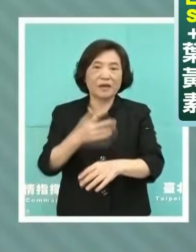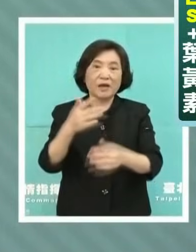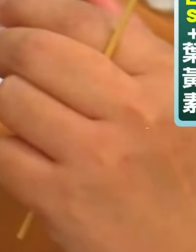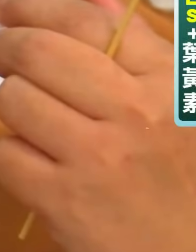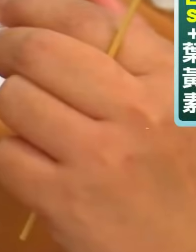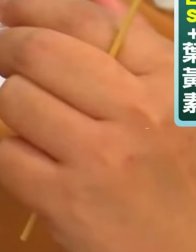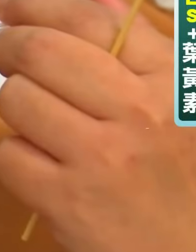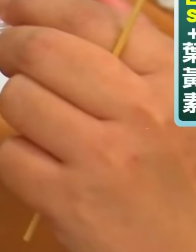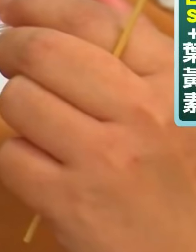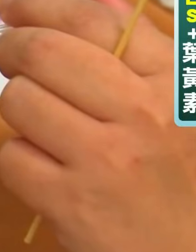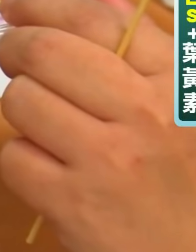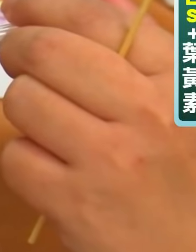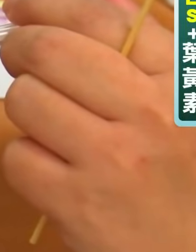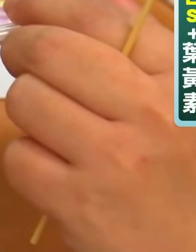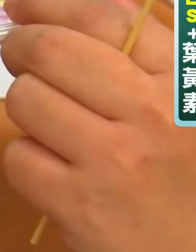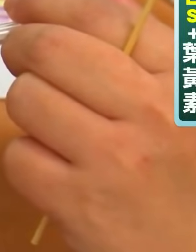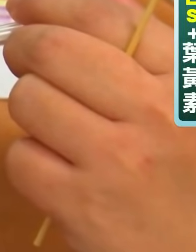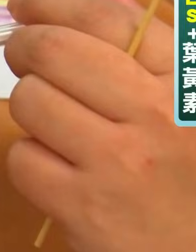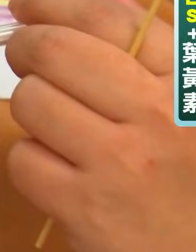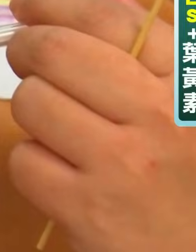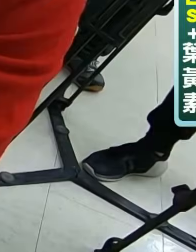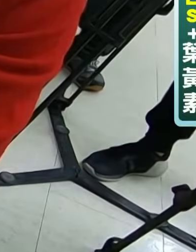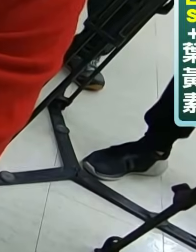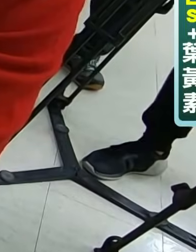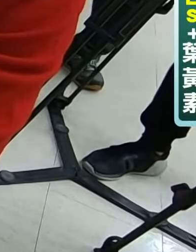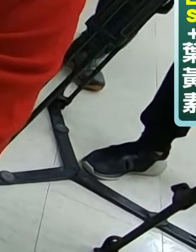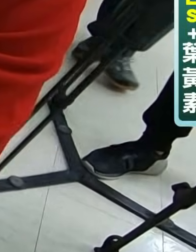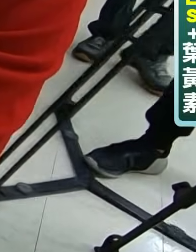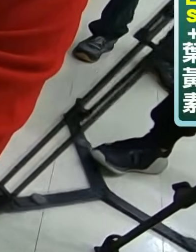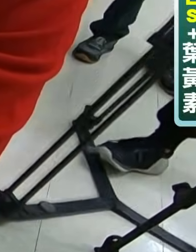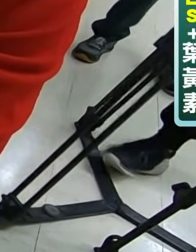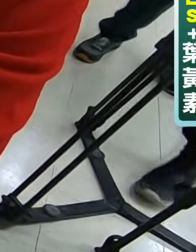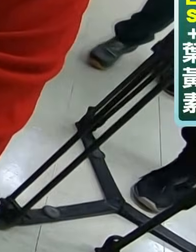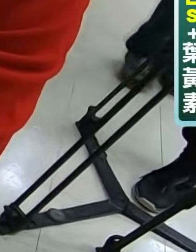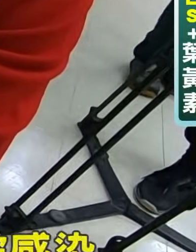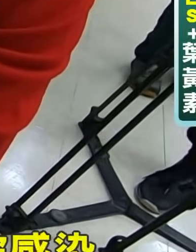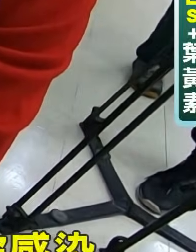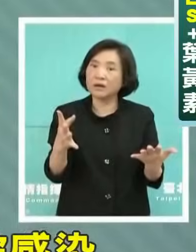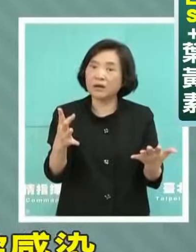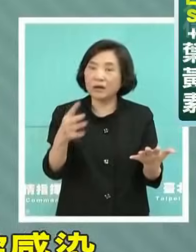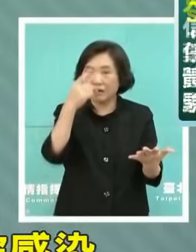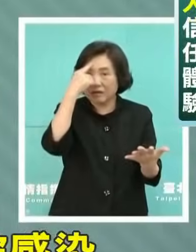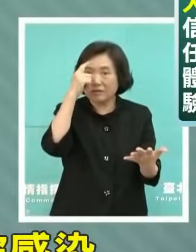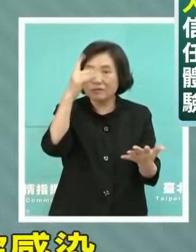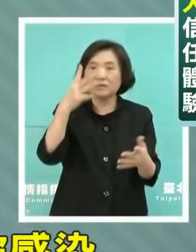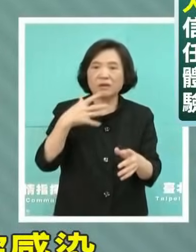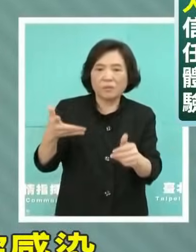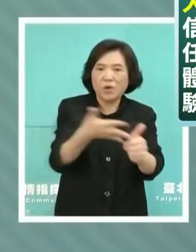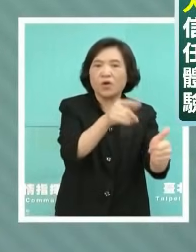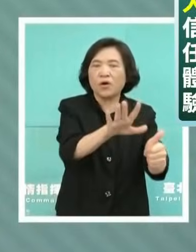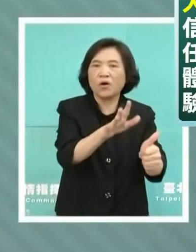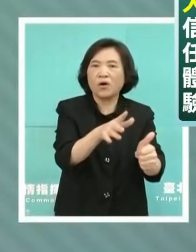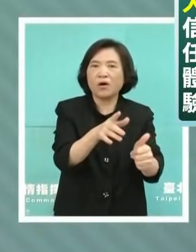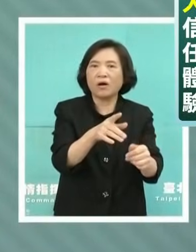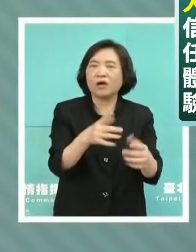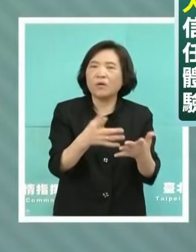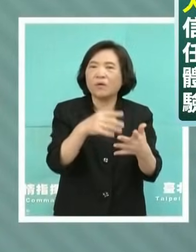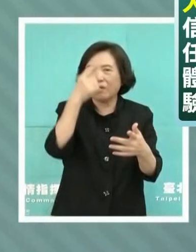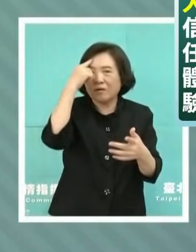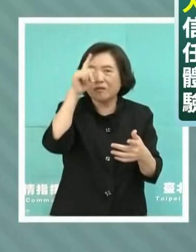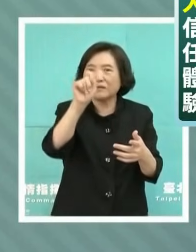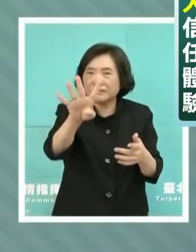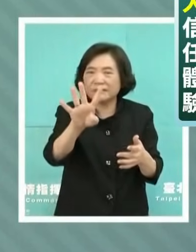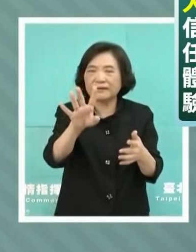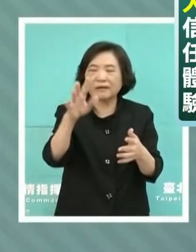感染，特别在十四天内。因为抗体出现要十到十四天，其实在十四天内被感染了，到底第十四